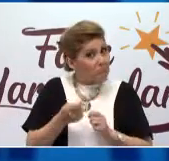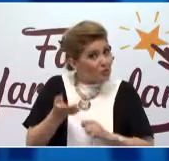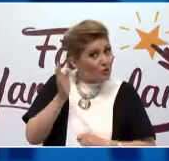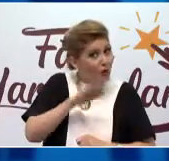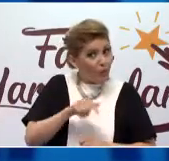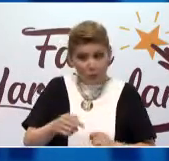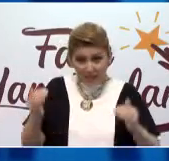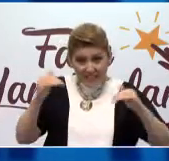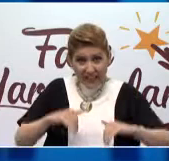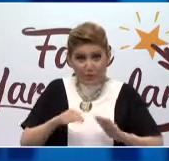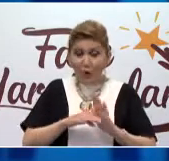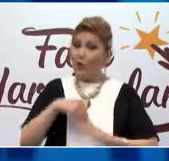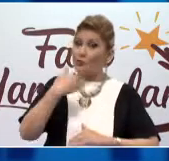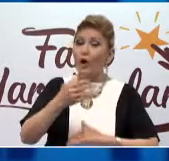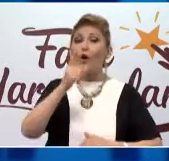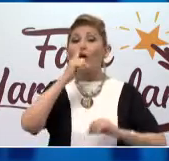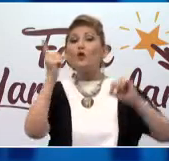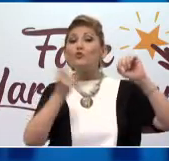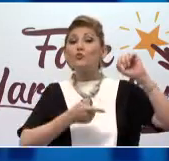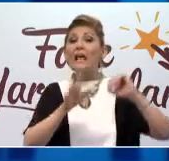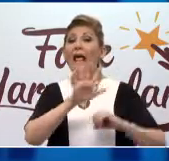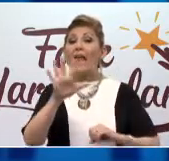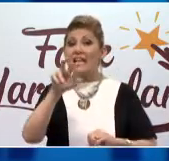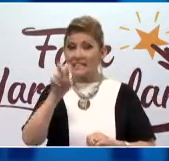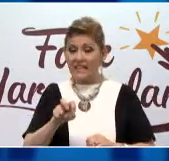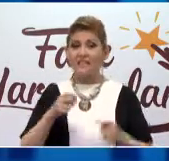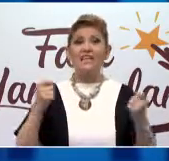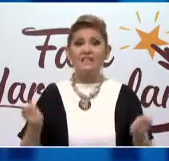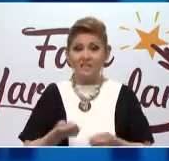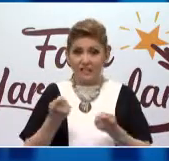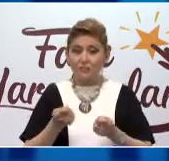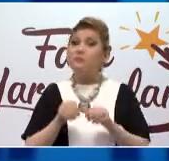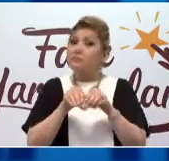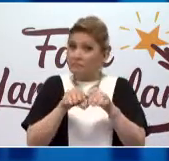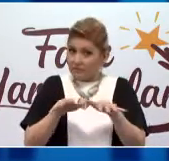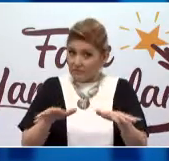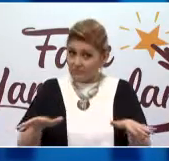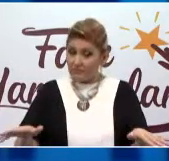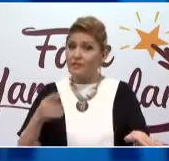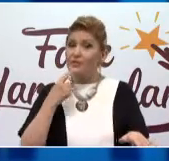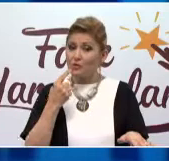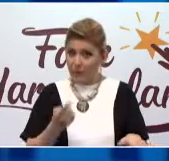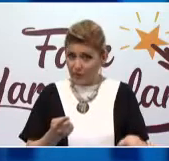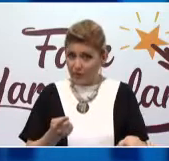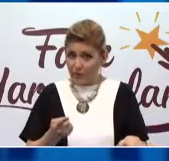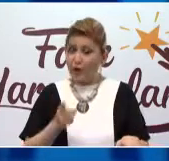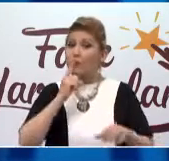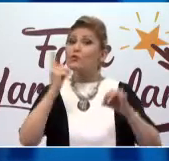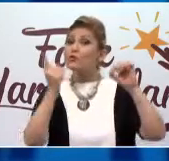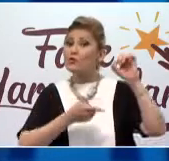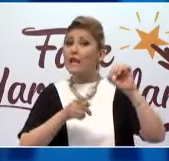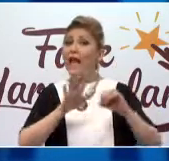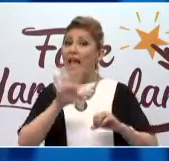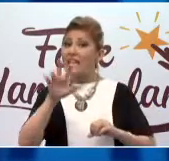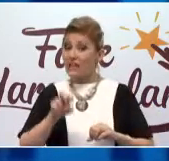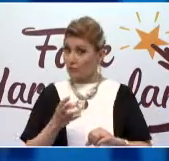buraya katıldıktan sonra. %58'i çalışmalarının yaygınlaştırdıklarını söylüyorlar. %58